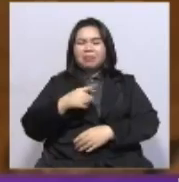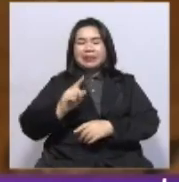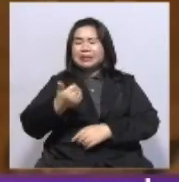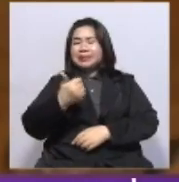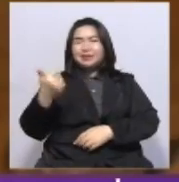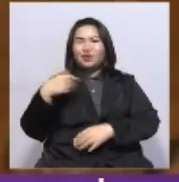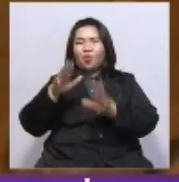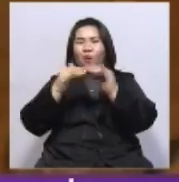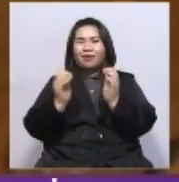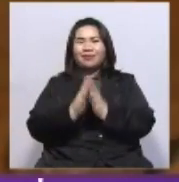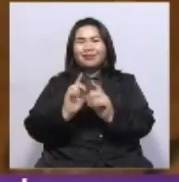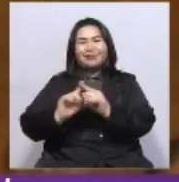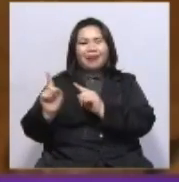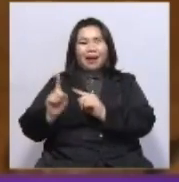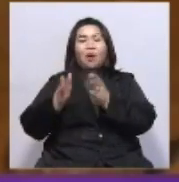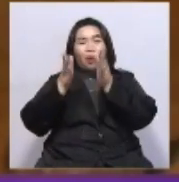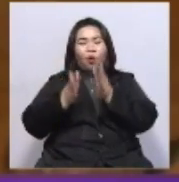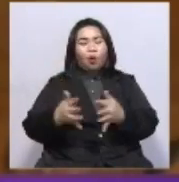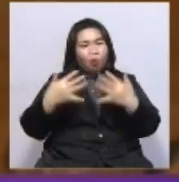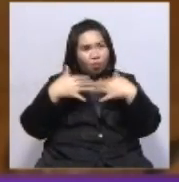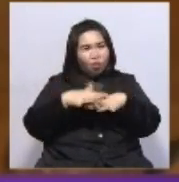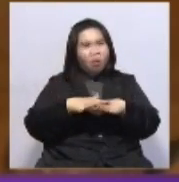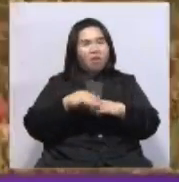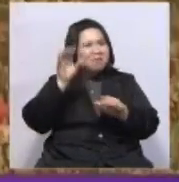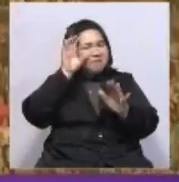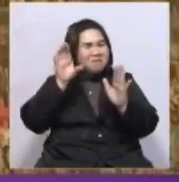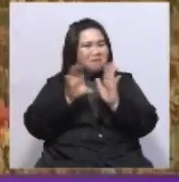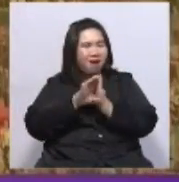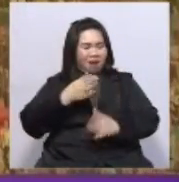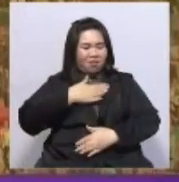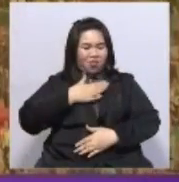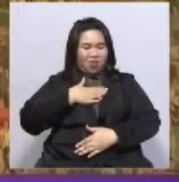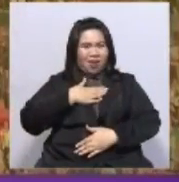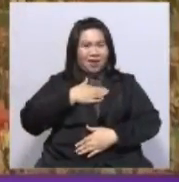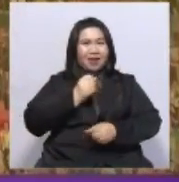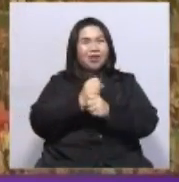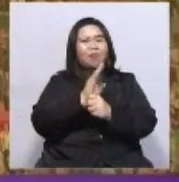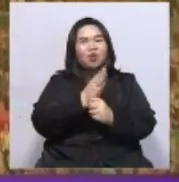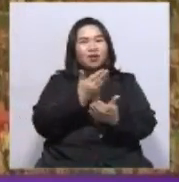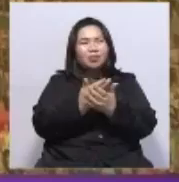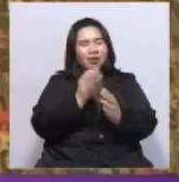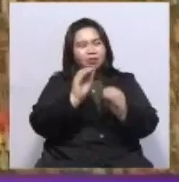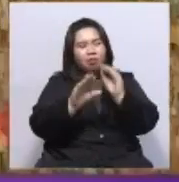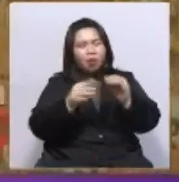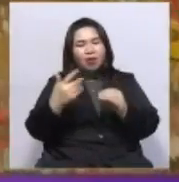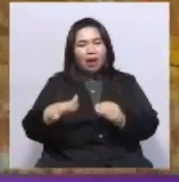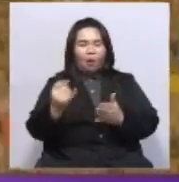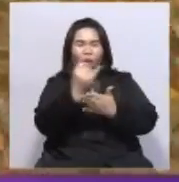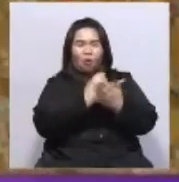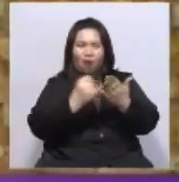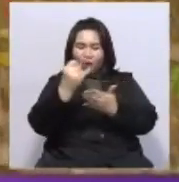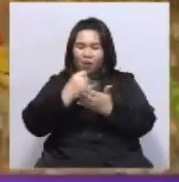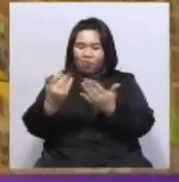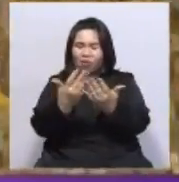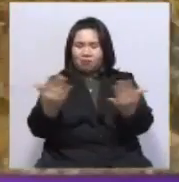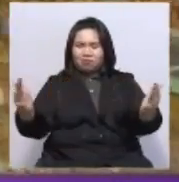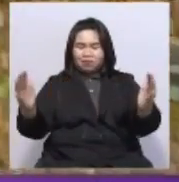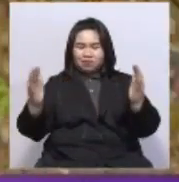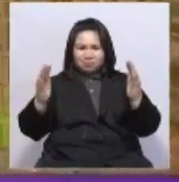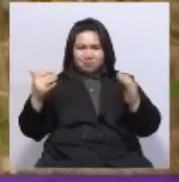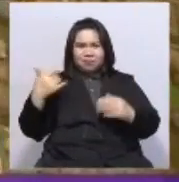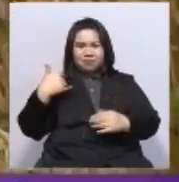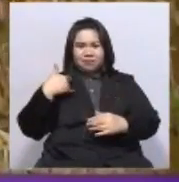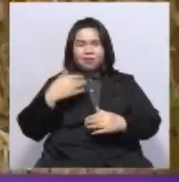ที่อื่นๆนั่นก็คือผู้ที่ร่วมทำบุญจะมีภาพเหมือนของตนเองวาดอยู่เป็นภาพจิตรกรรมฝาผนังทั่วทั้งบริเวณพระอุโบส